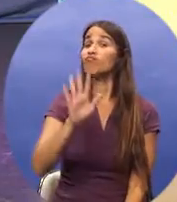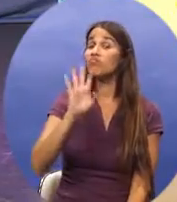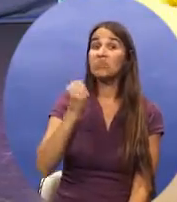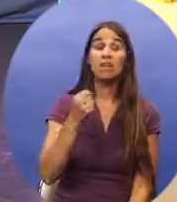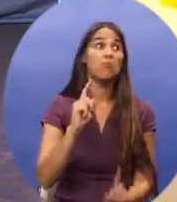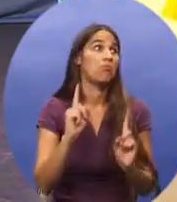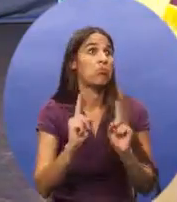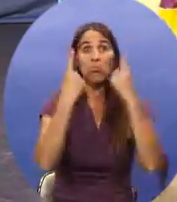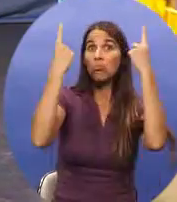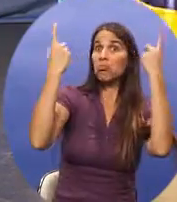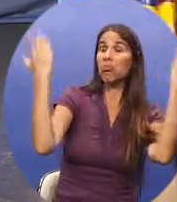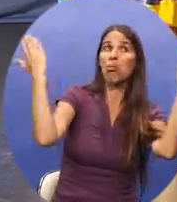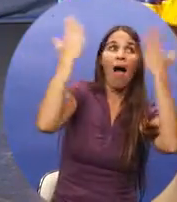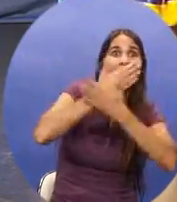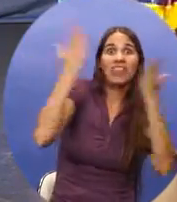אם פתאום במפתיע